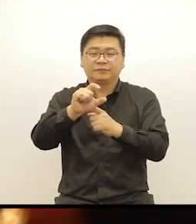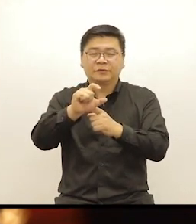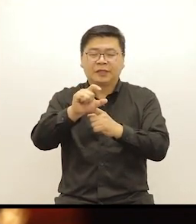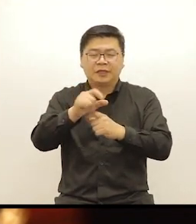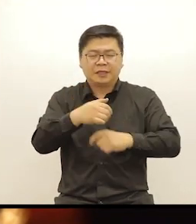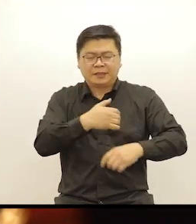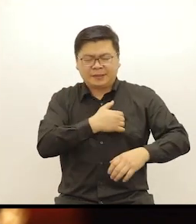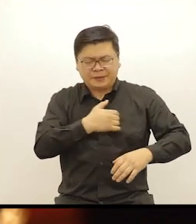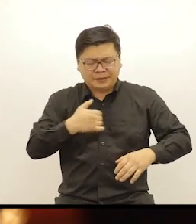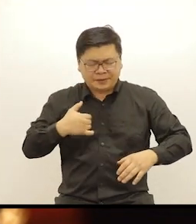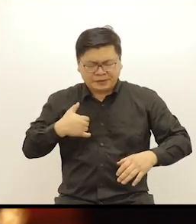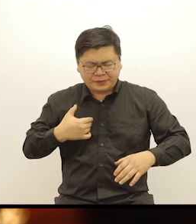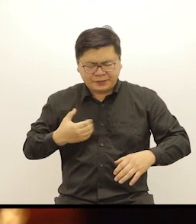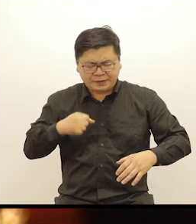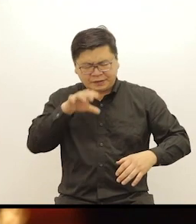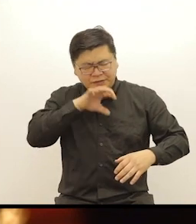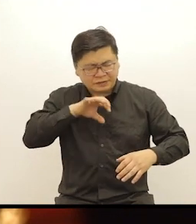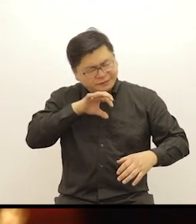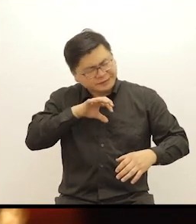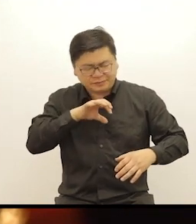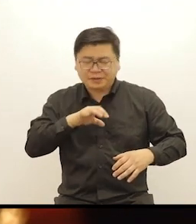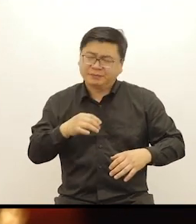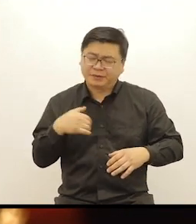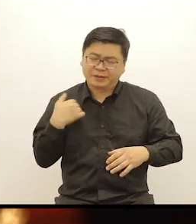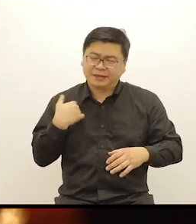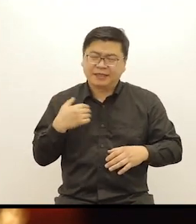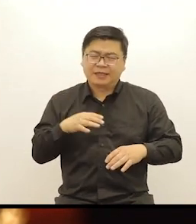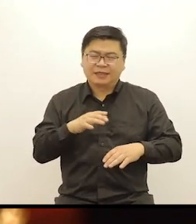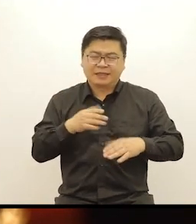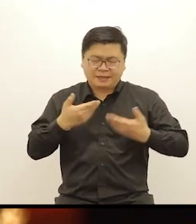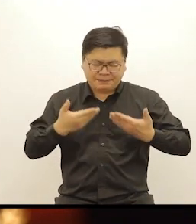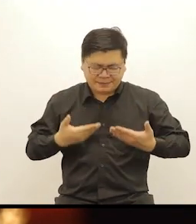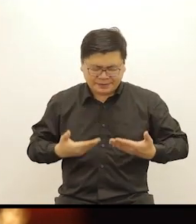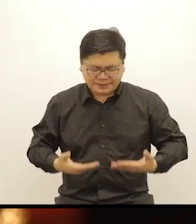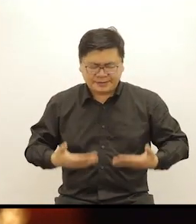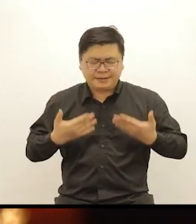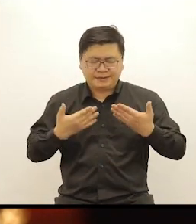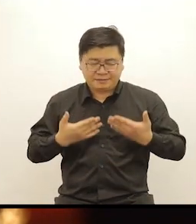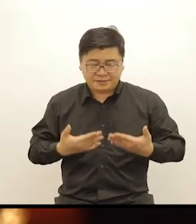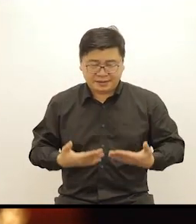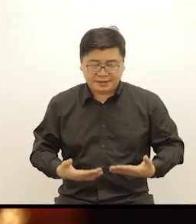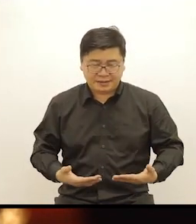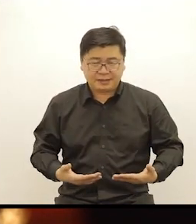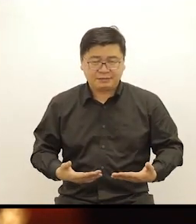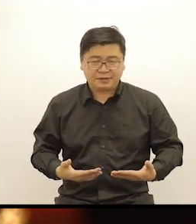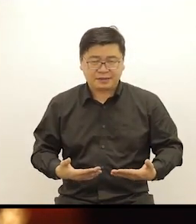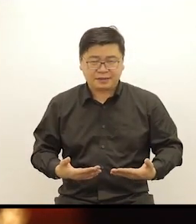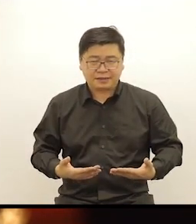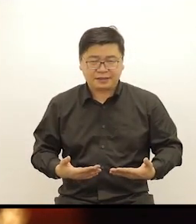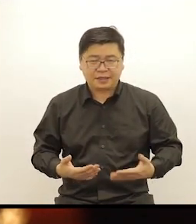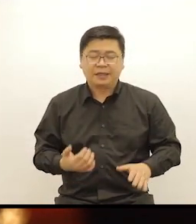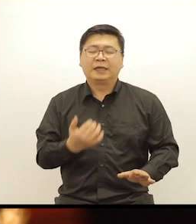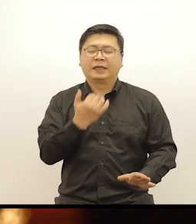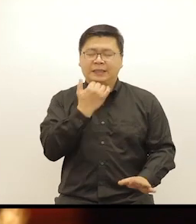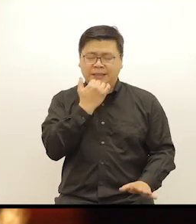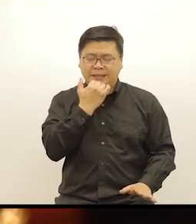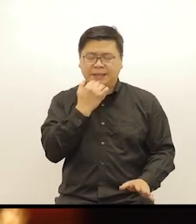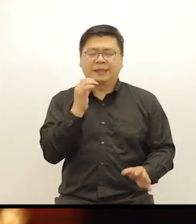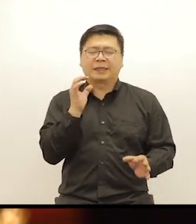그 여유를 가지고까지는 좀 오버인가요? 최대한 그 차분하게 네. 그냥